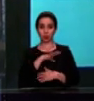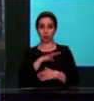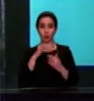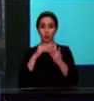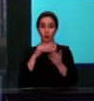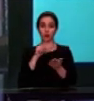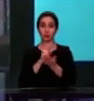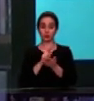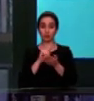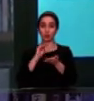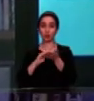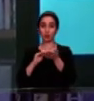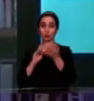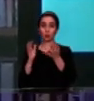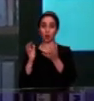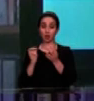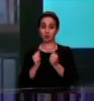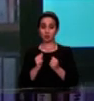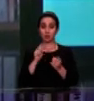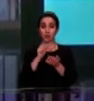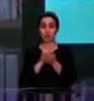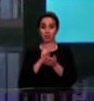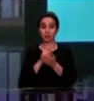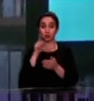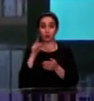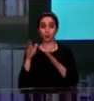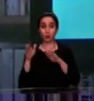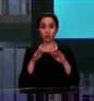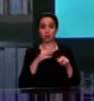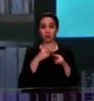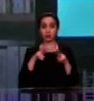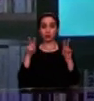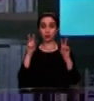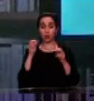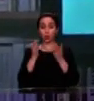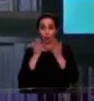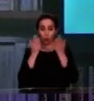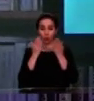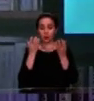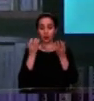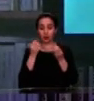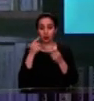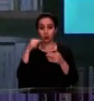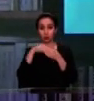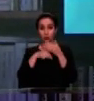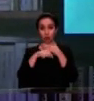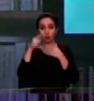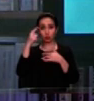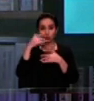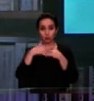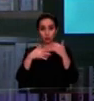darslikdagi o'tilgan mavzuni o'qib, yana ham chuqurroq o'zlashtirishi so'ragan bo'lardim. Ikkinchi